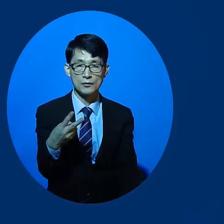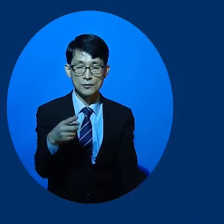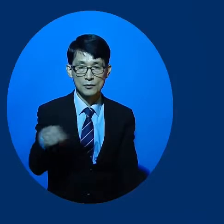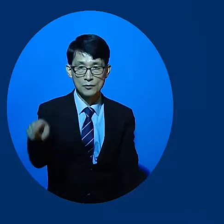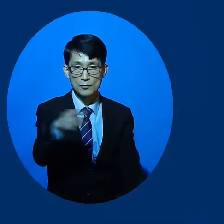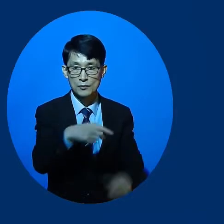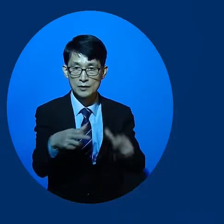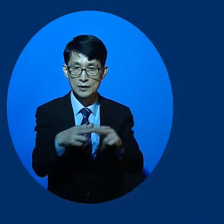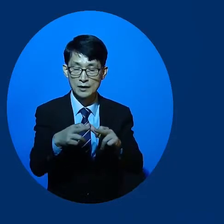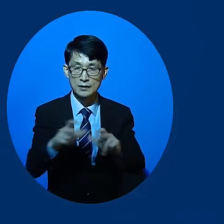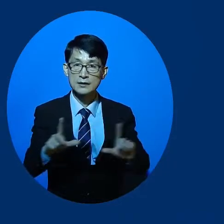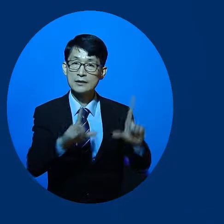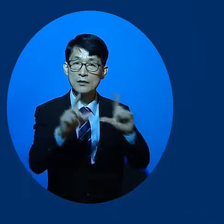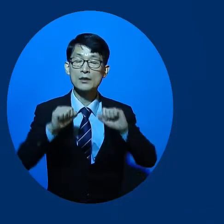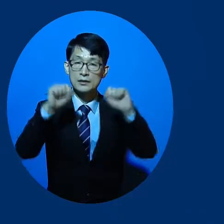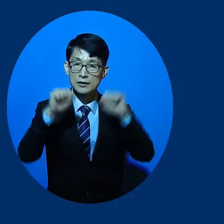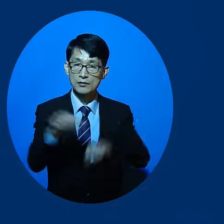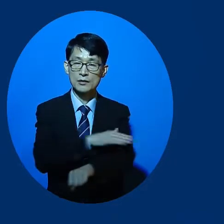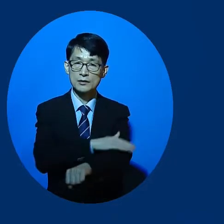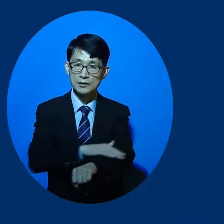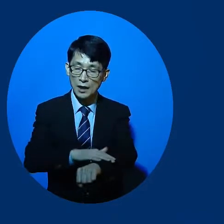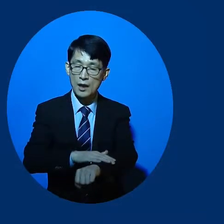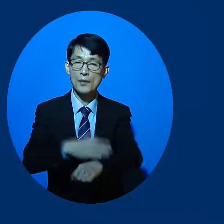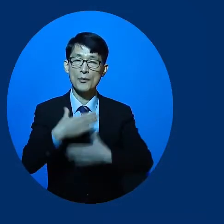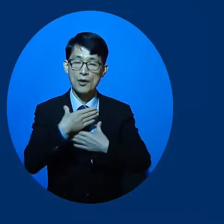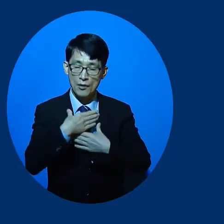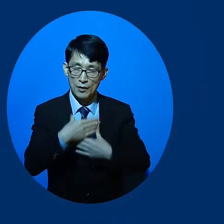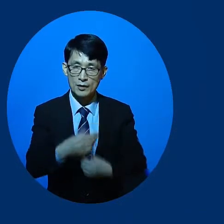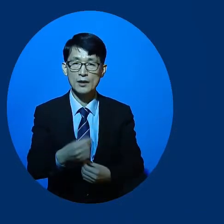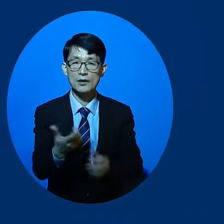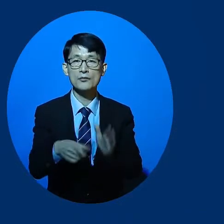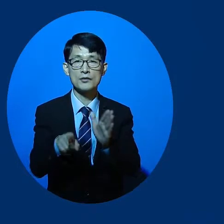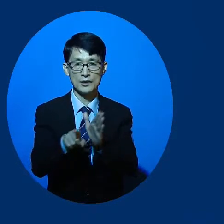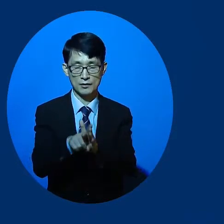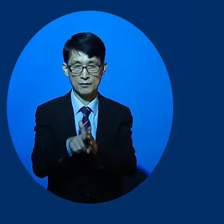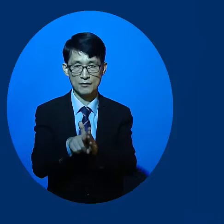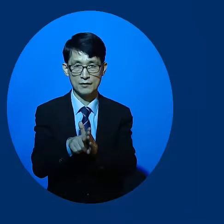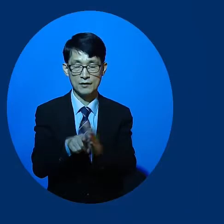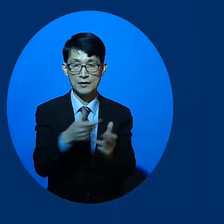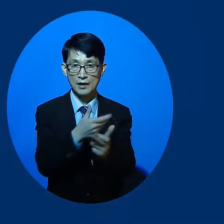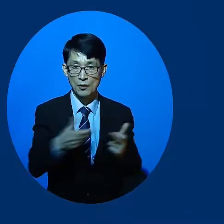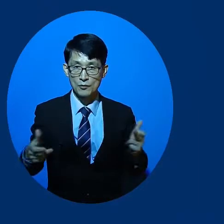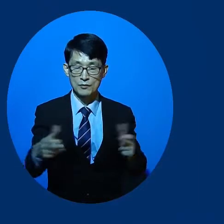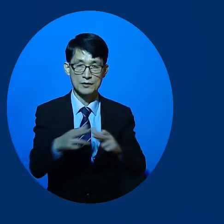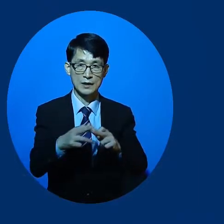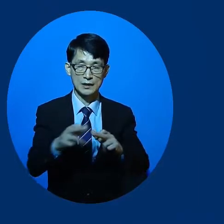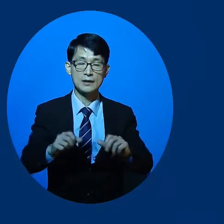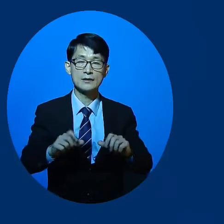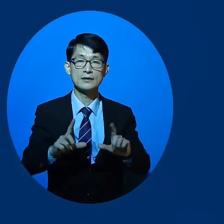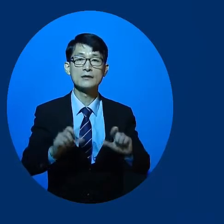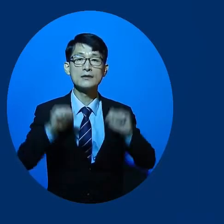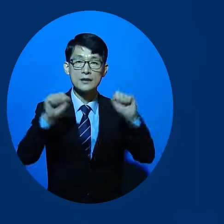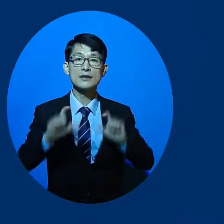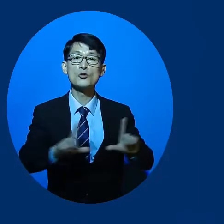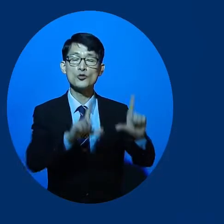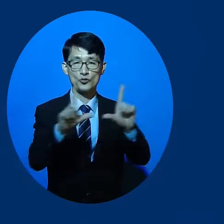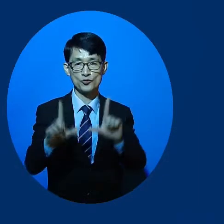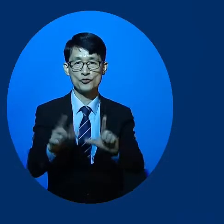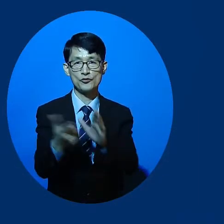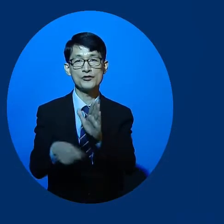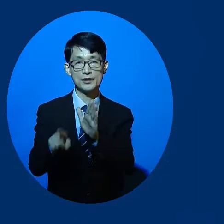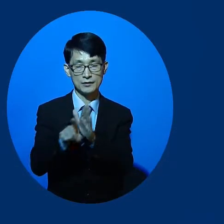있을 것입니다. 강원도의 적극적이고 다양한 장애인 체육 진흥을 위한 노력은 강원도